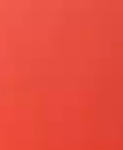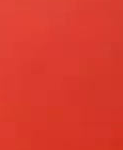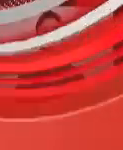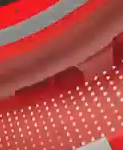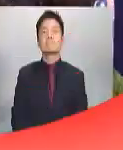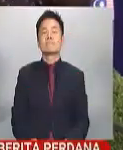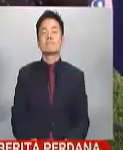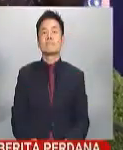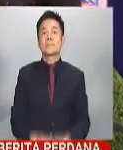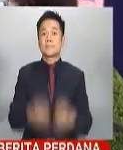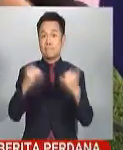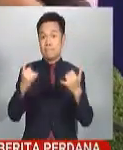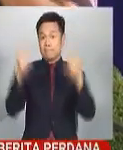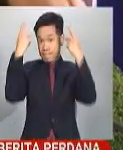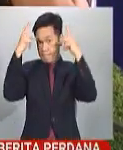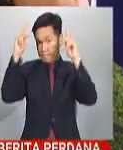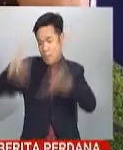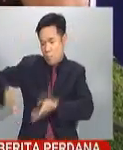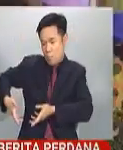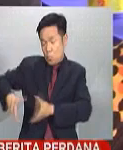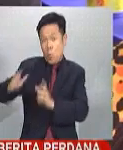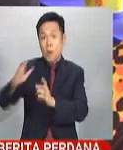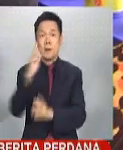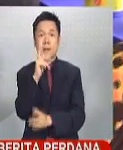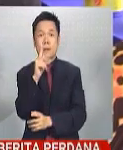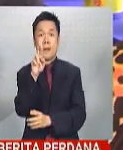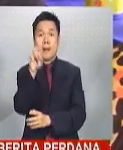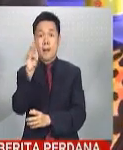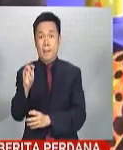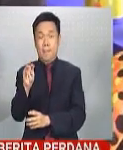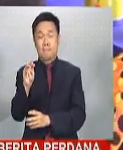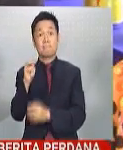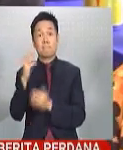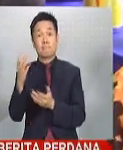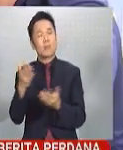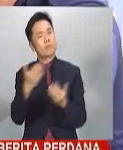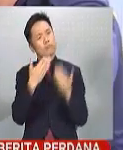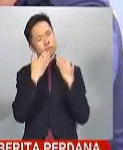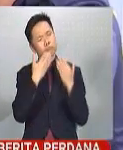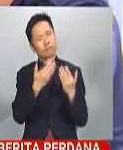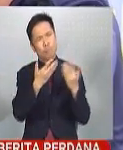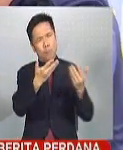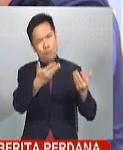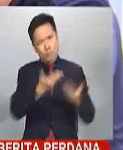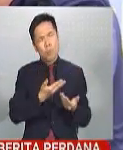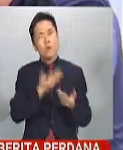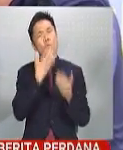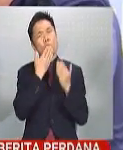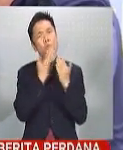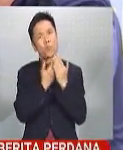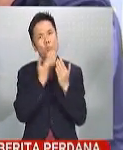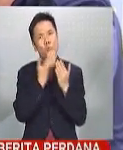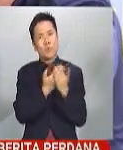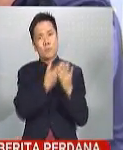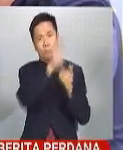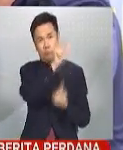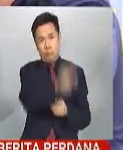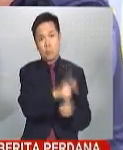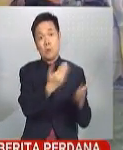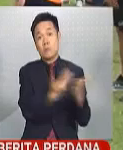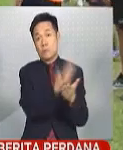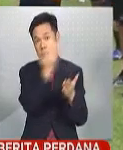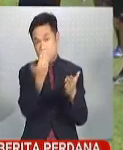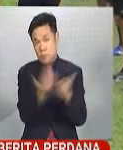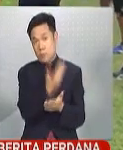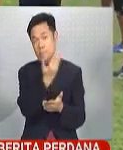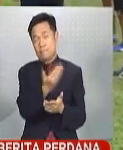Dalam masa sama, Presiden Kesatuan Rugby Malaysia KRM Dato' Syahrul Zaman Yahya juga menyambut baik pelantikan Dato' Sri Rizal Merican Naina Merican sebagai Menteri Belia